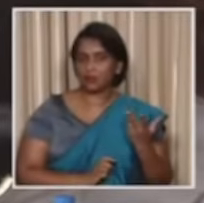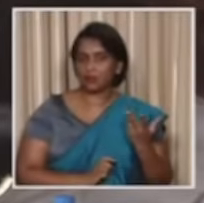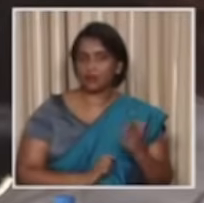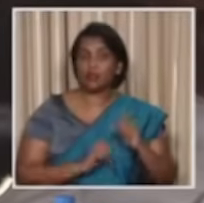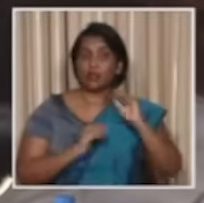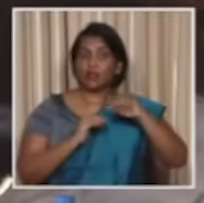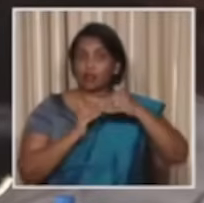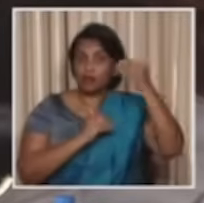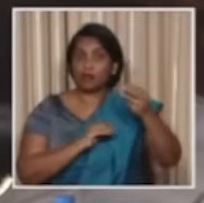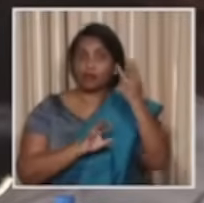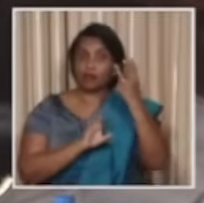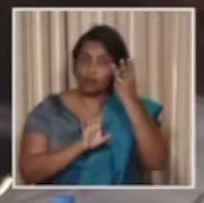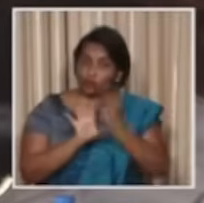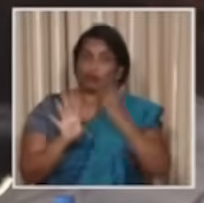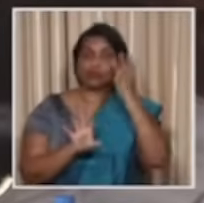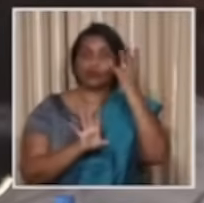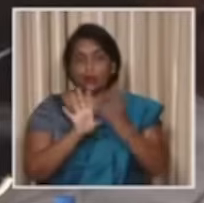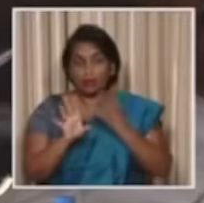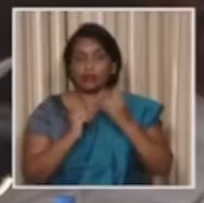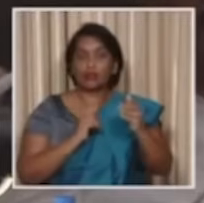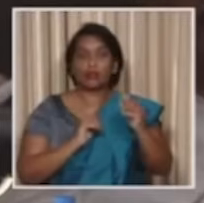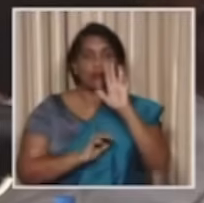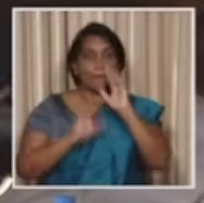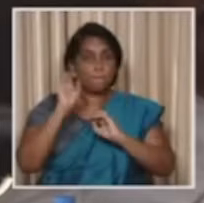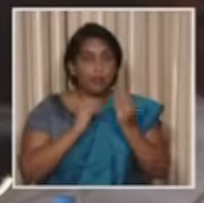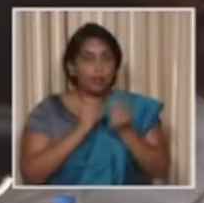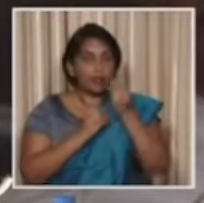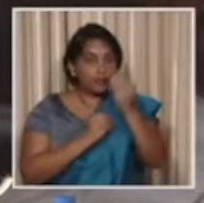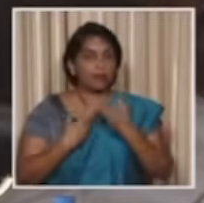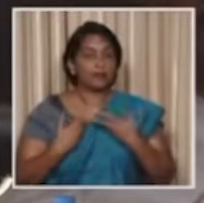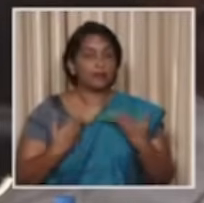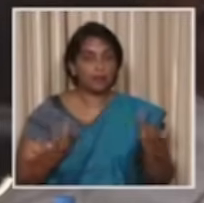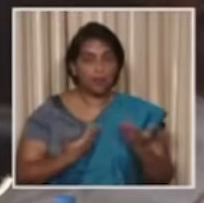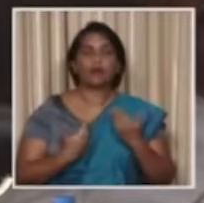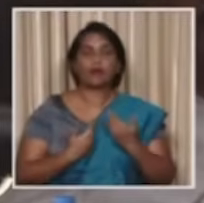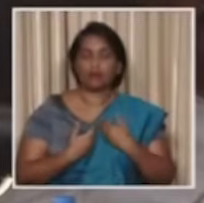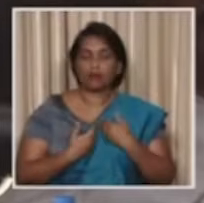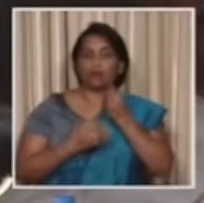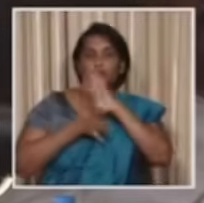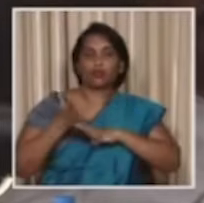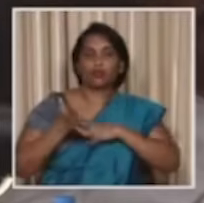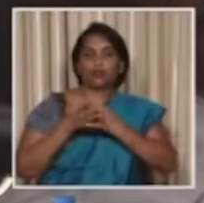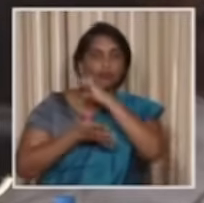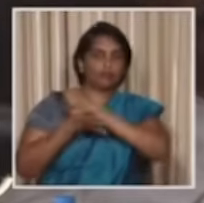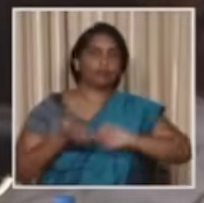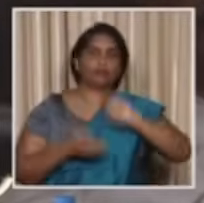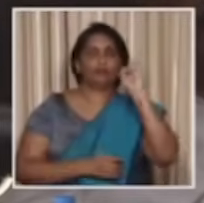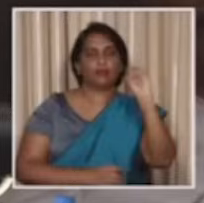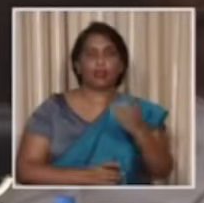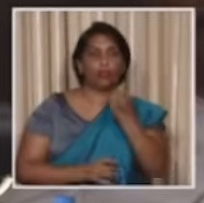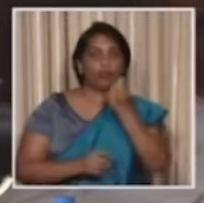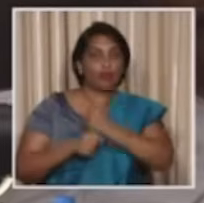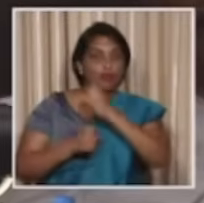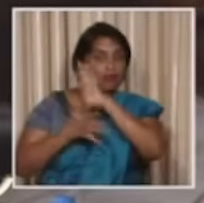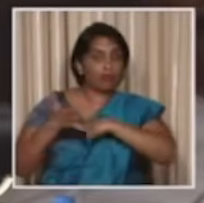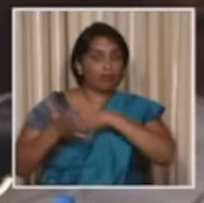එන අවුරුදු 3-4දී මේ 100%ම අපිට දෙන්න බැරි වුණොත් අපි බජට් එකෙන් මුදල් අරන් දෙනවා. හැබැයි බජට් එකෙන්